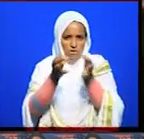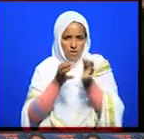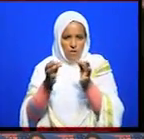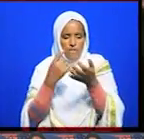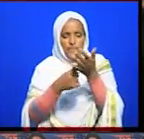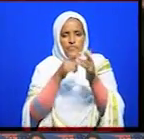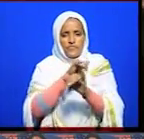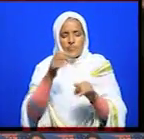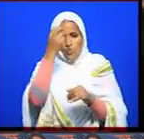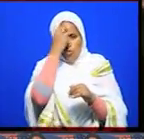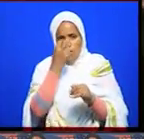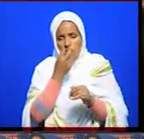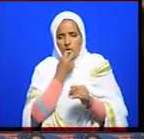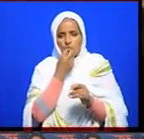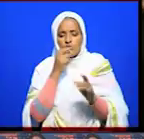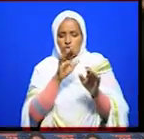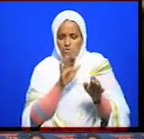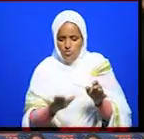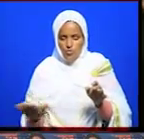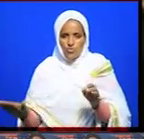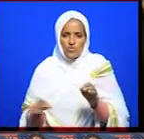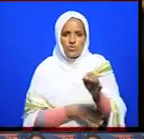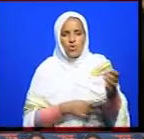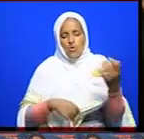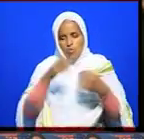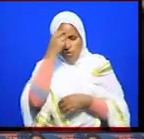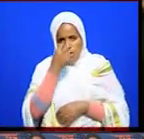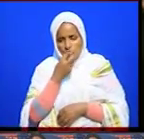ማለት ነው። እንደዚሁ